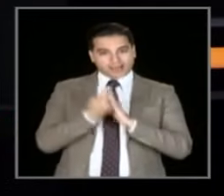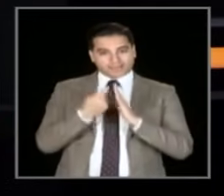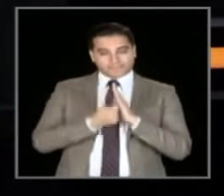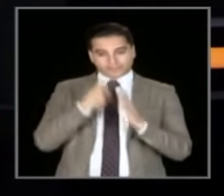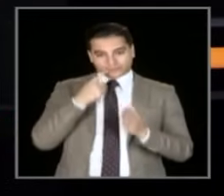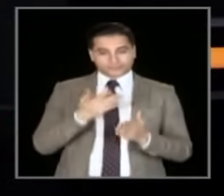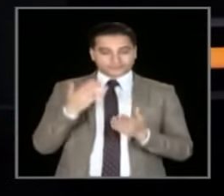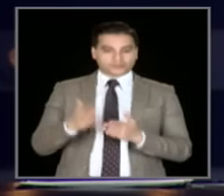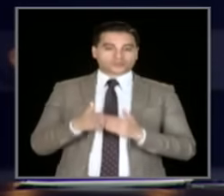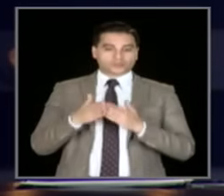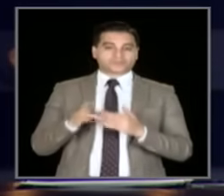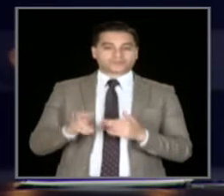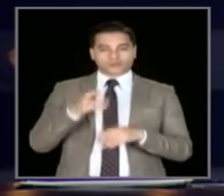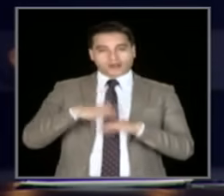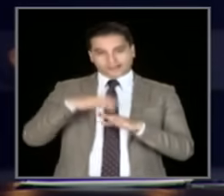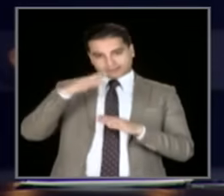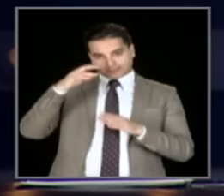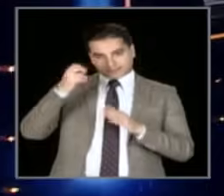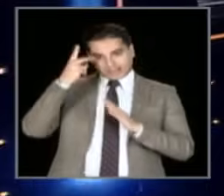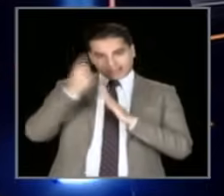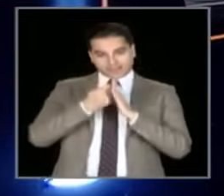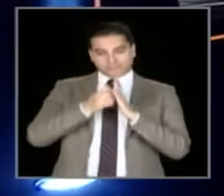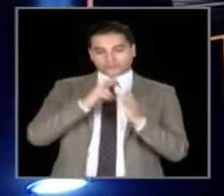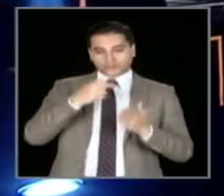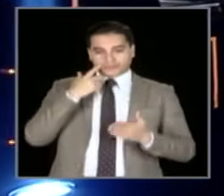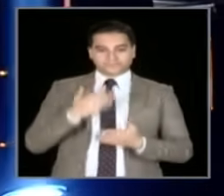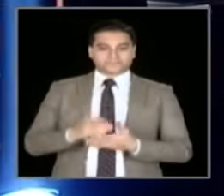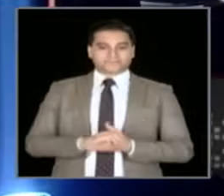الأدب، سويس أدب، والسؤال هو